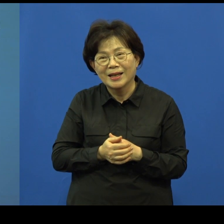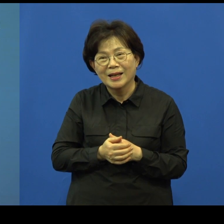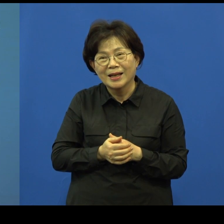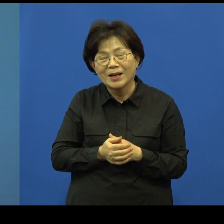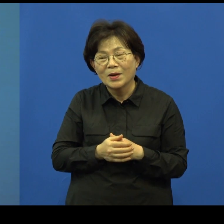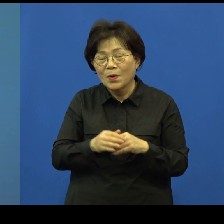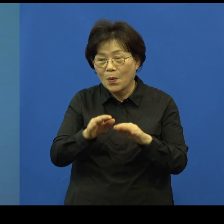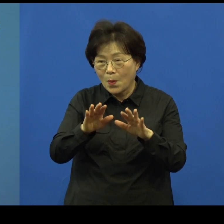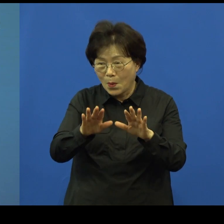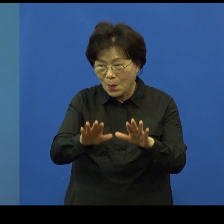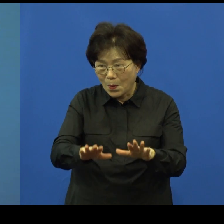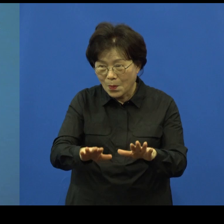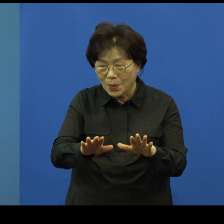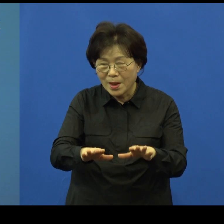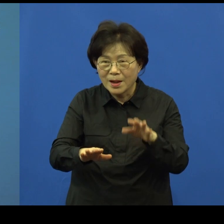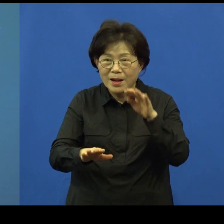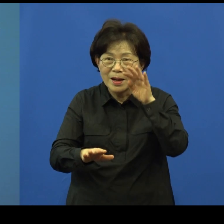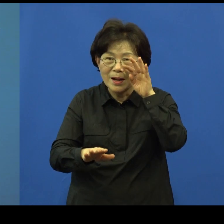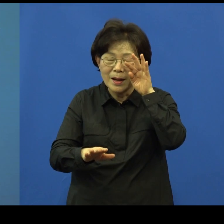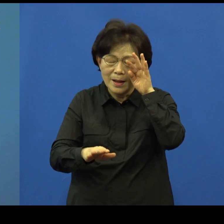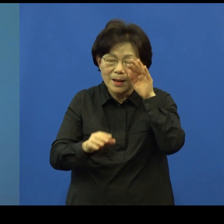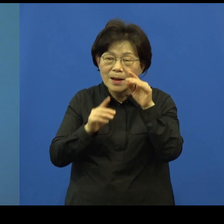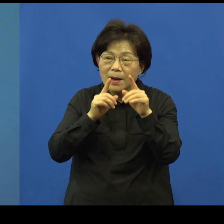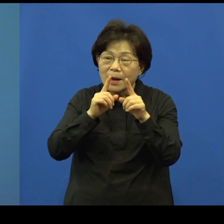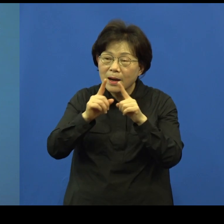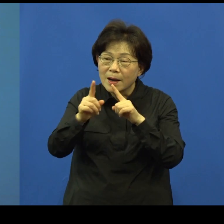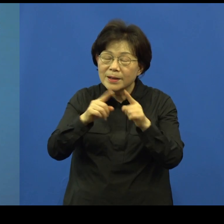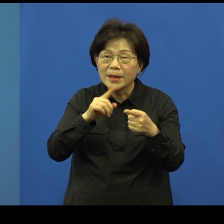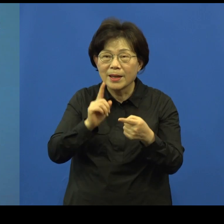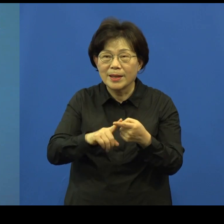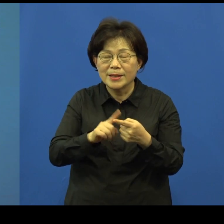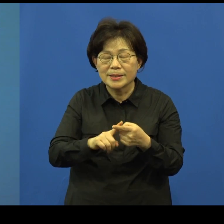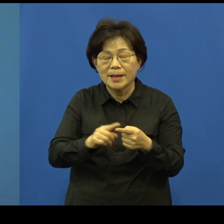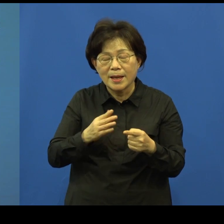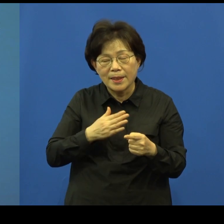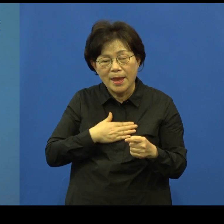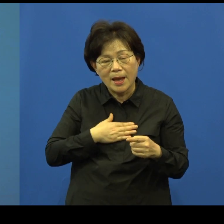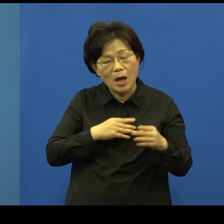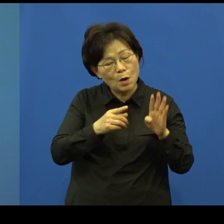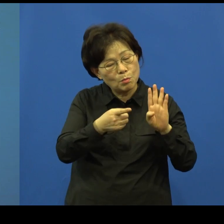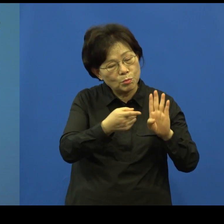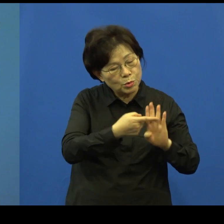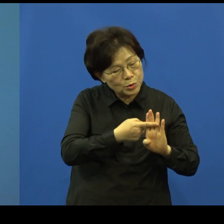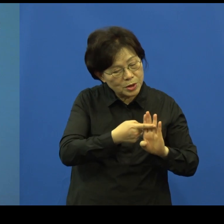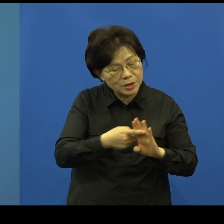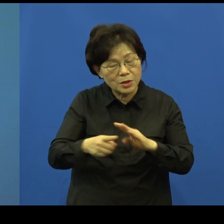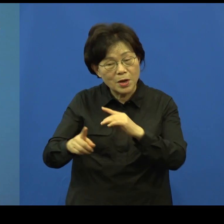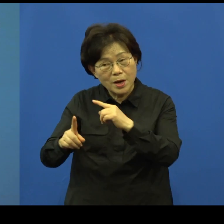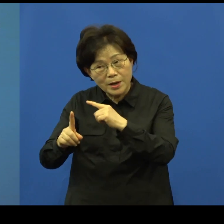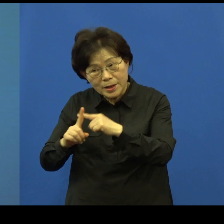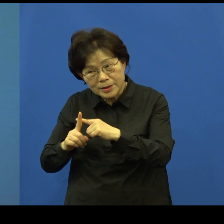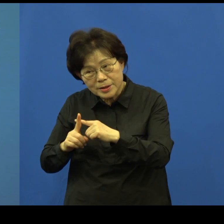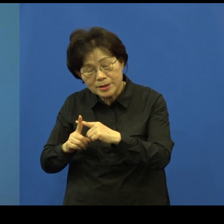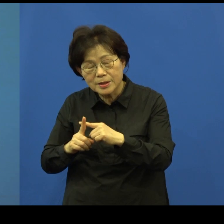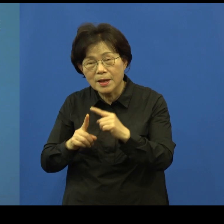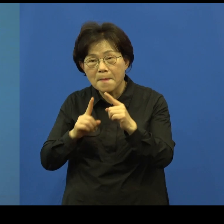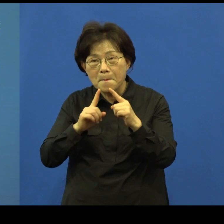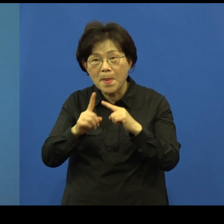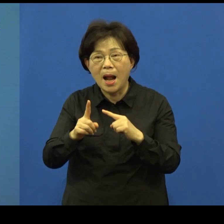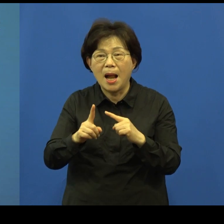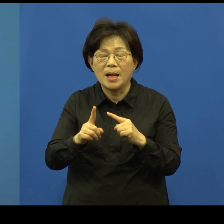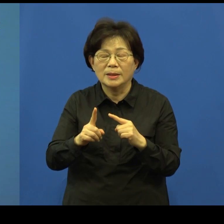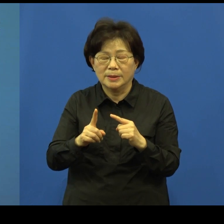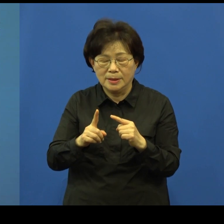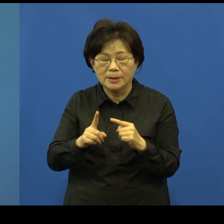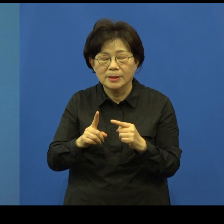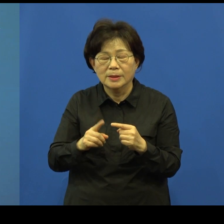자, 오늘 이 언어에 있어서 우리가 어떤 언어를 써야 되는지 핵심적인 거 너무 많지만 몇 가지만